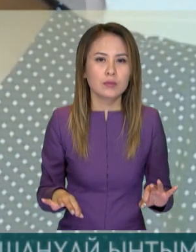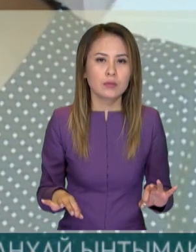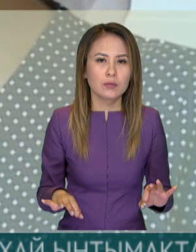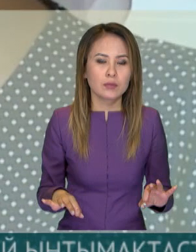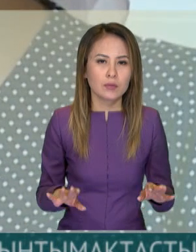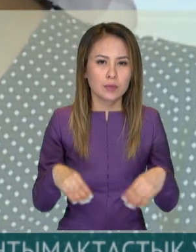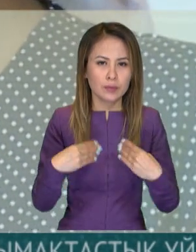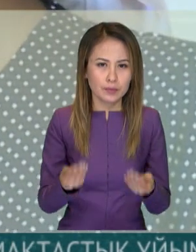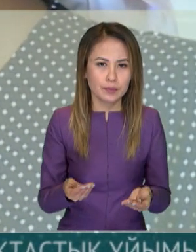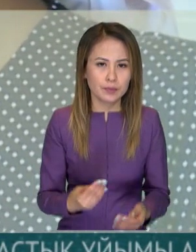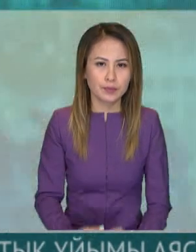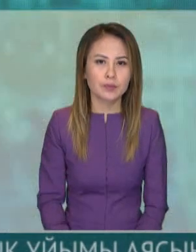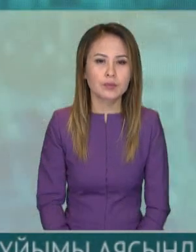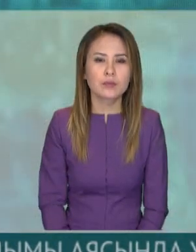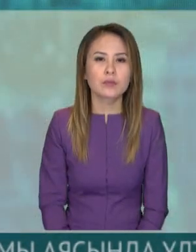қолданып жатырмыз.